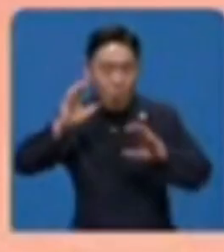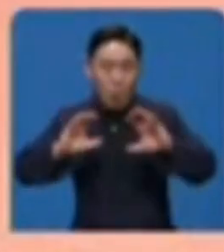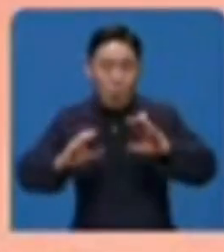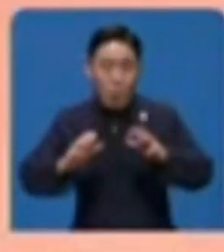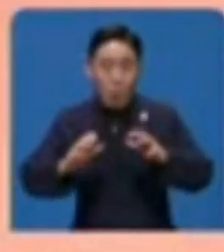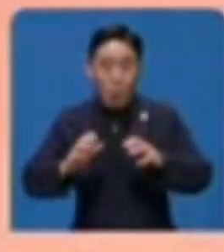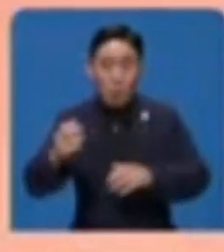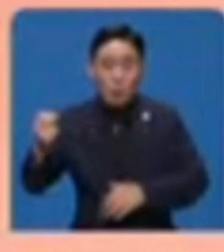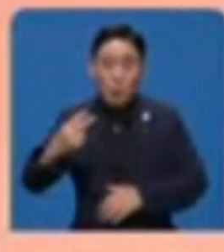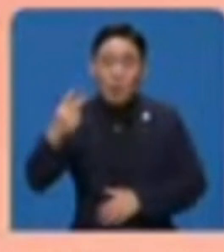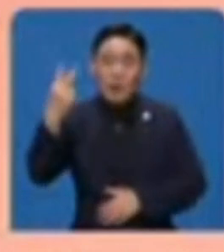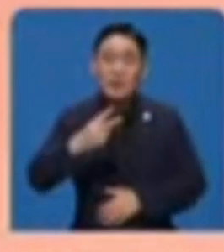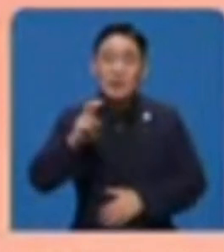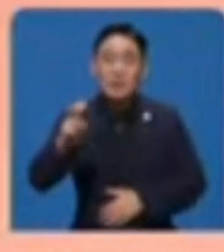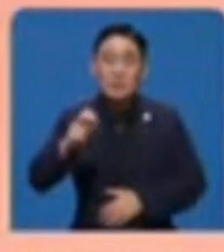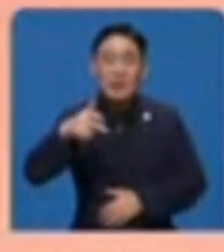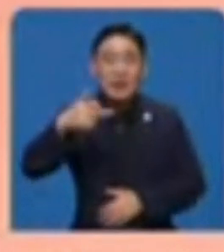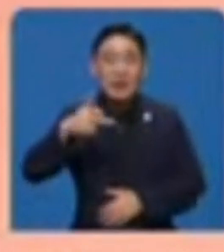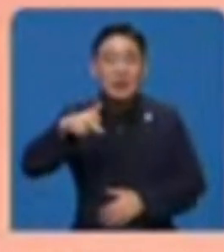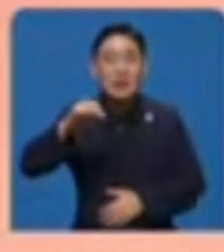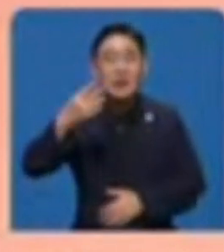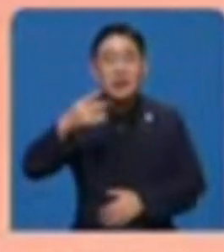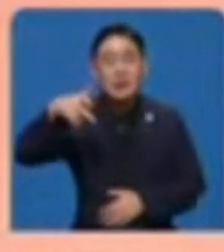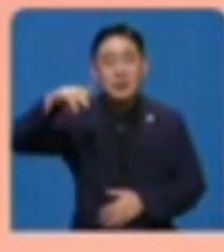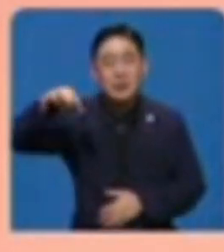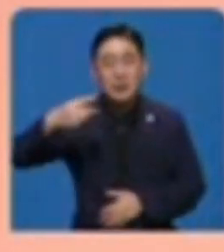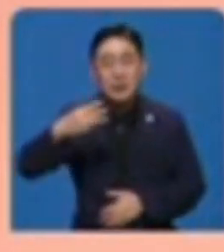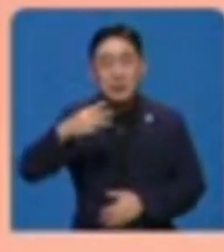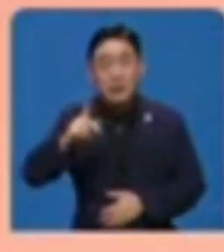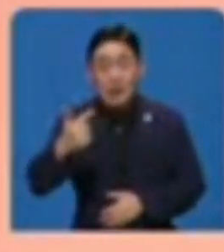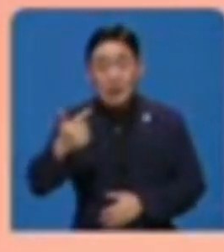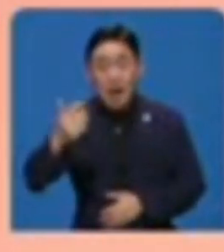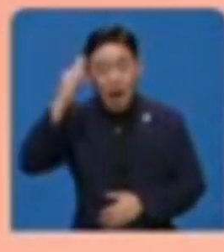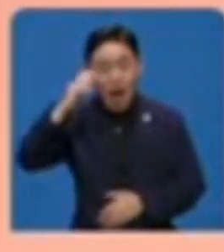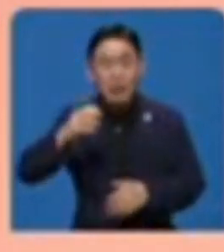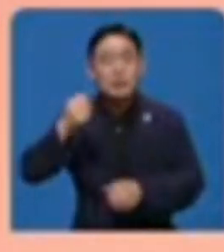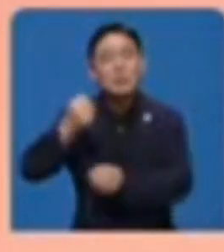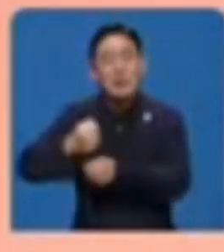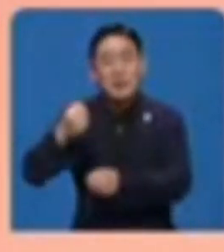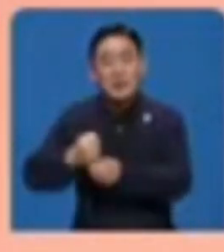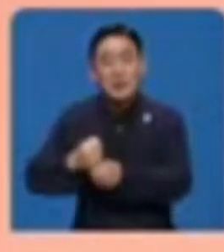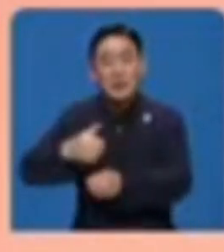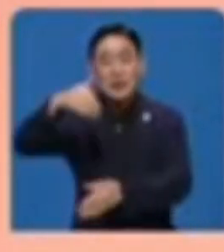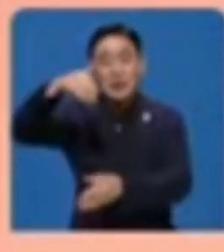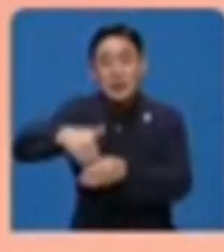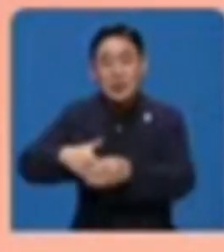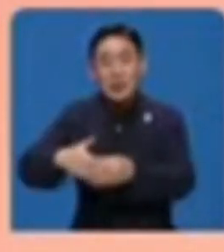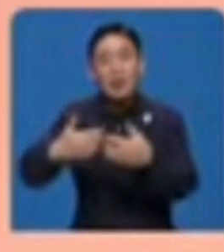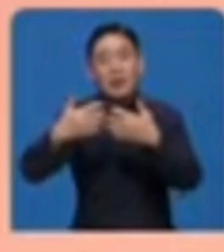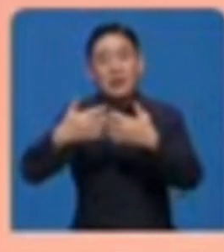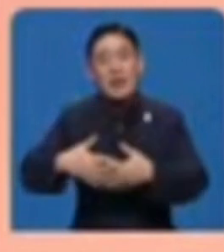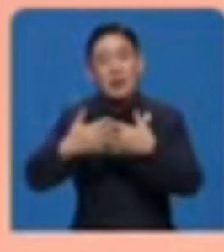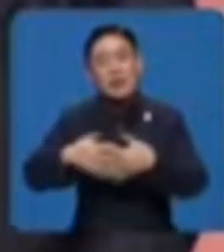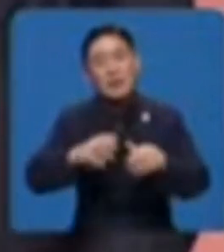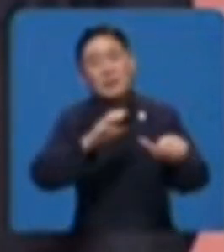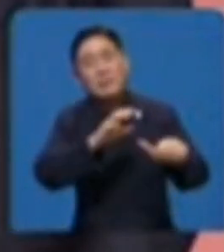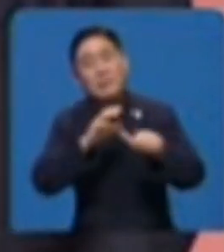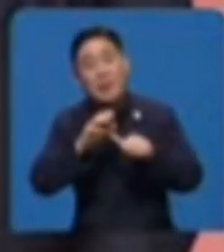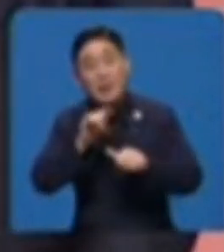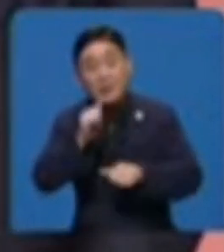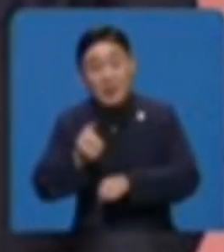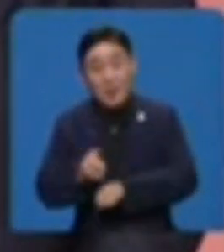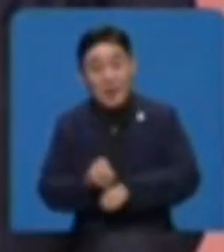이어서 2020년 키르기스탄에서도 모두 한국산 선거 장비가 사용된